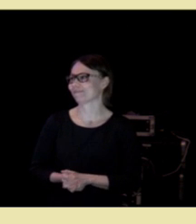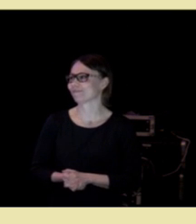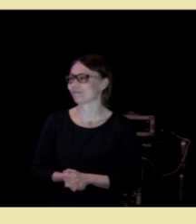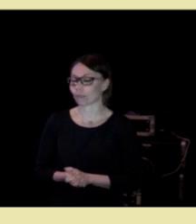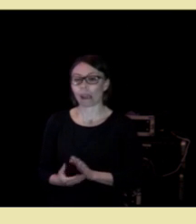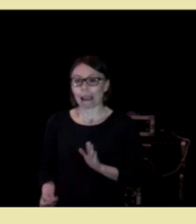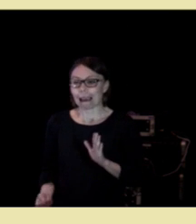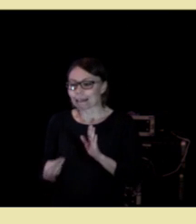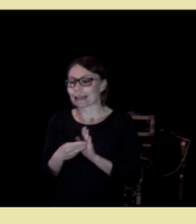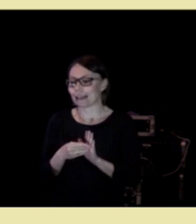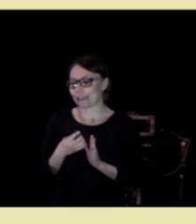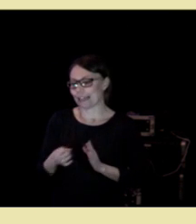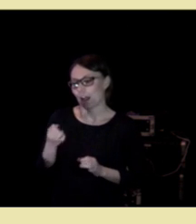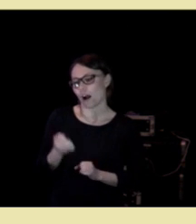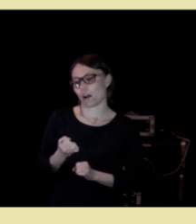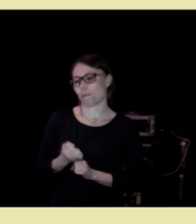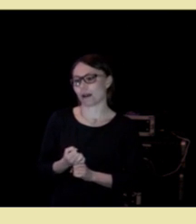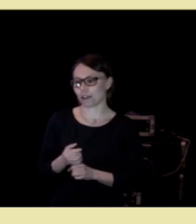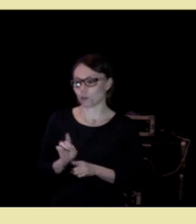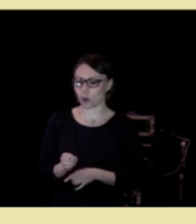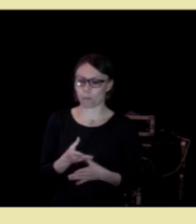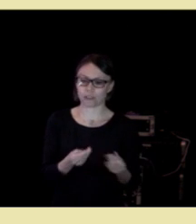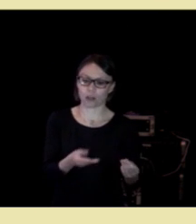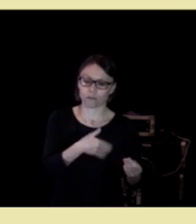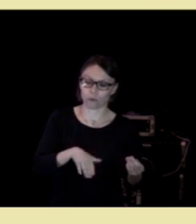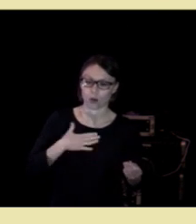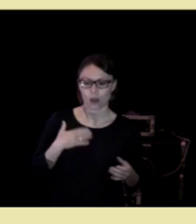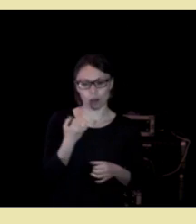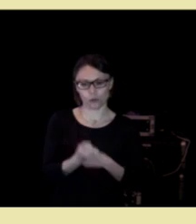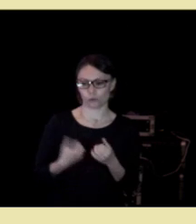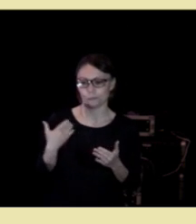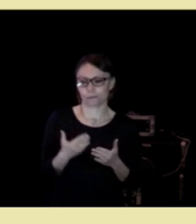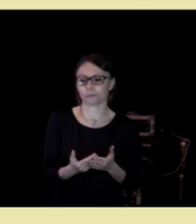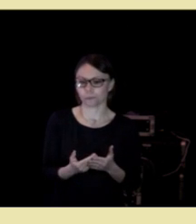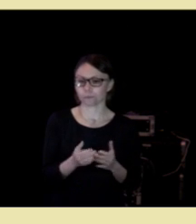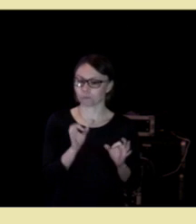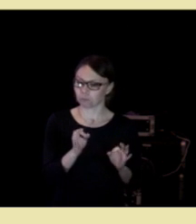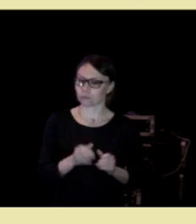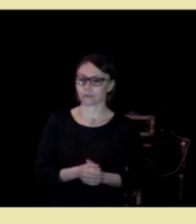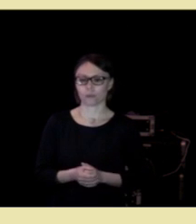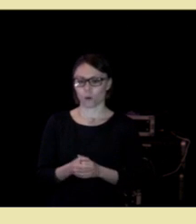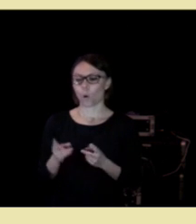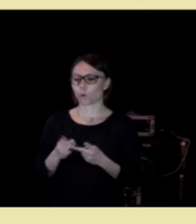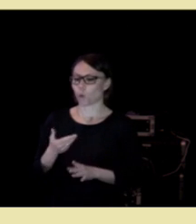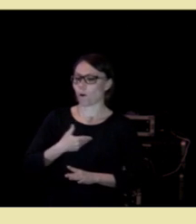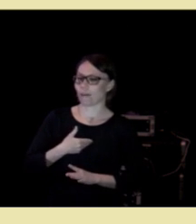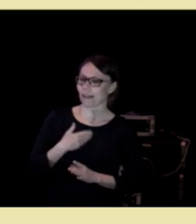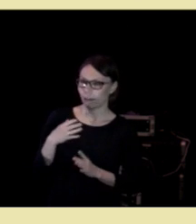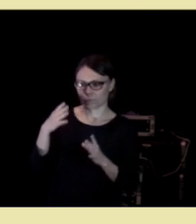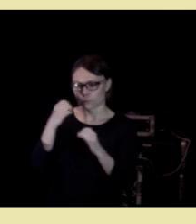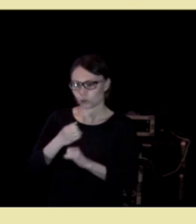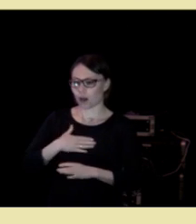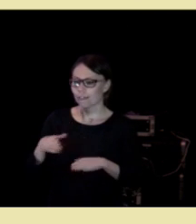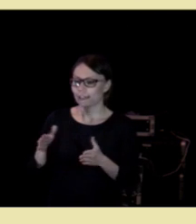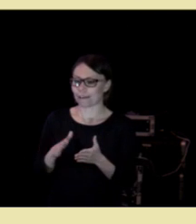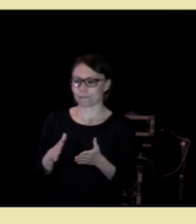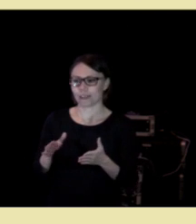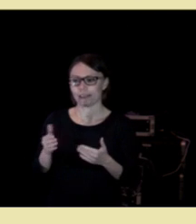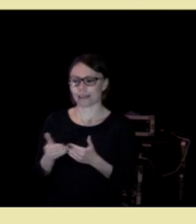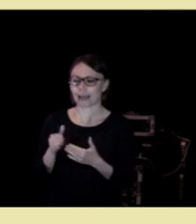I tillegg til dette arbeidet som da Sandefjord har drevet forbilledlig, så har vi også vært veldig opptatt av å ha et nært samarbeid